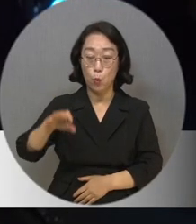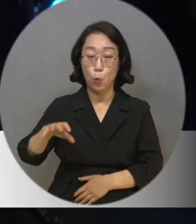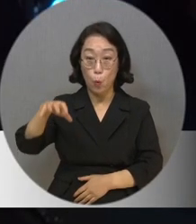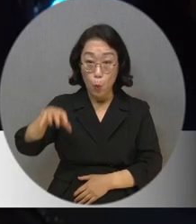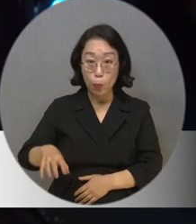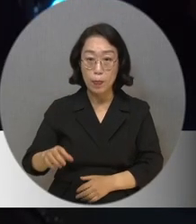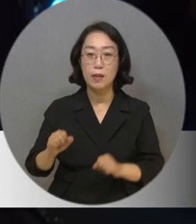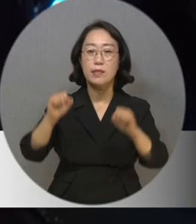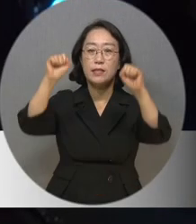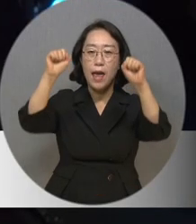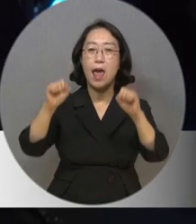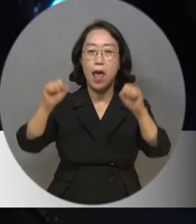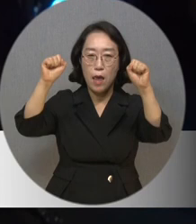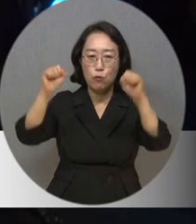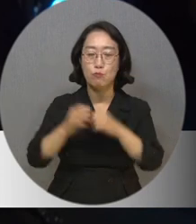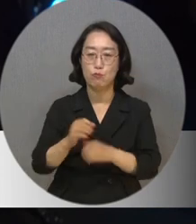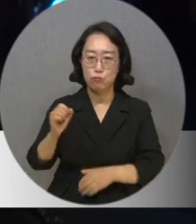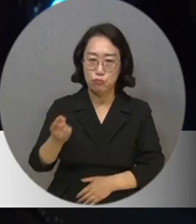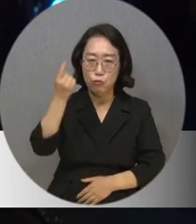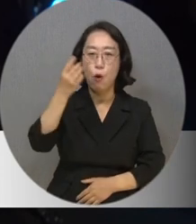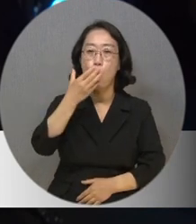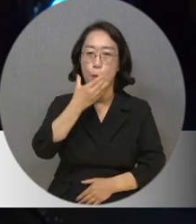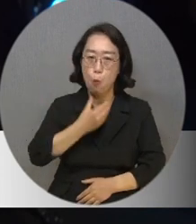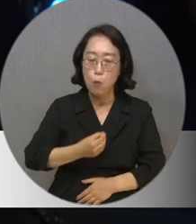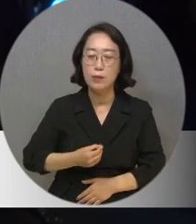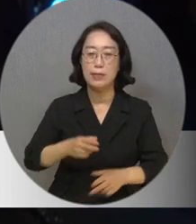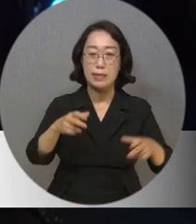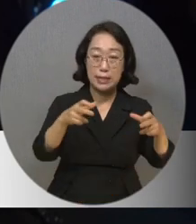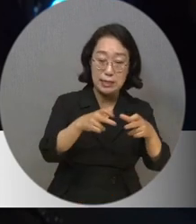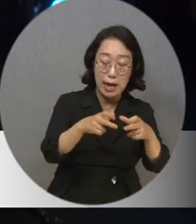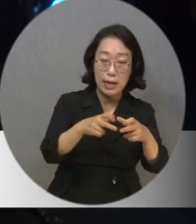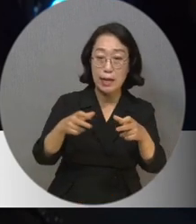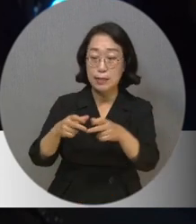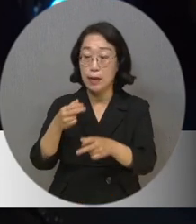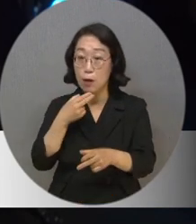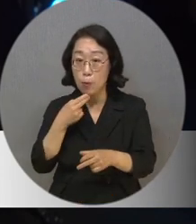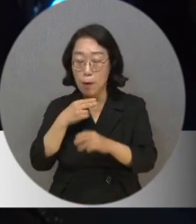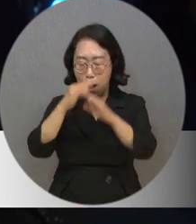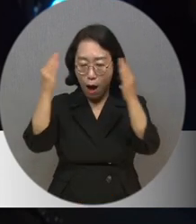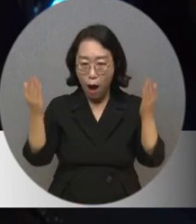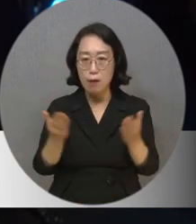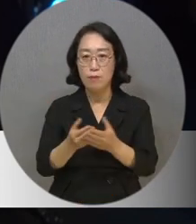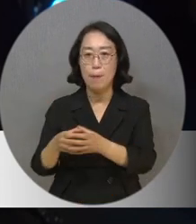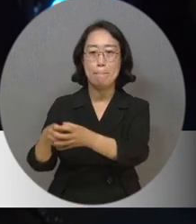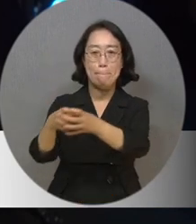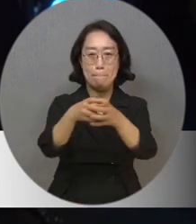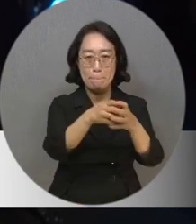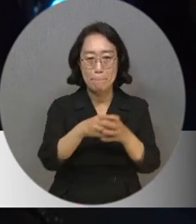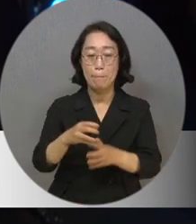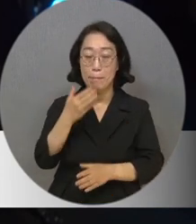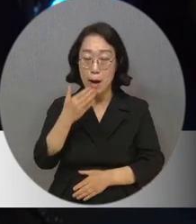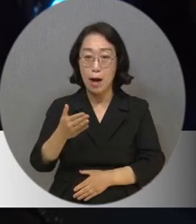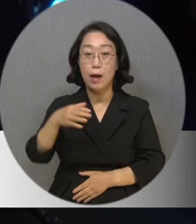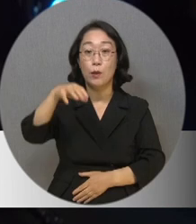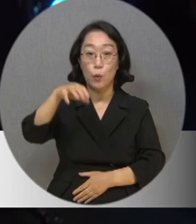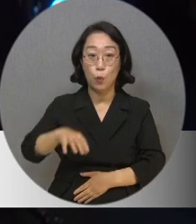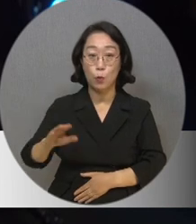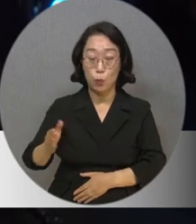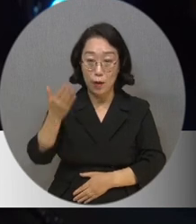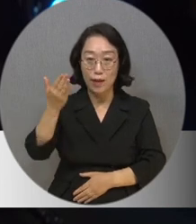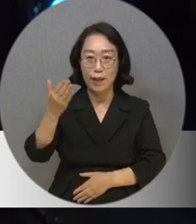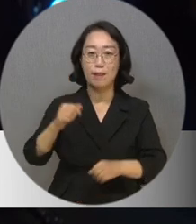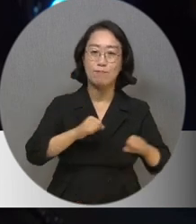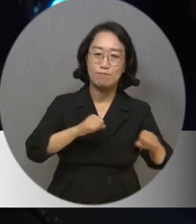통해서, 체육복지를 통해서 정말 장애인과 비장애인이 하나 되는 그런 도시를 만드는 데